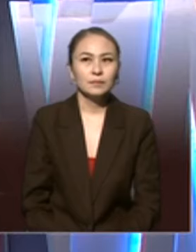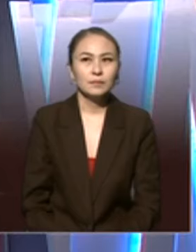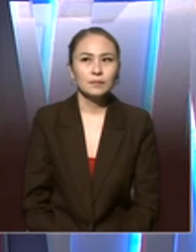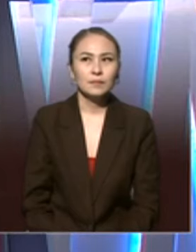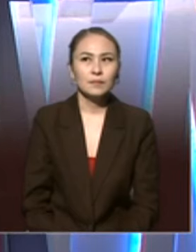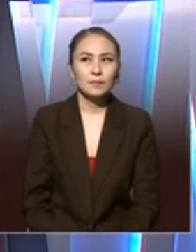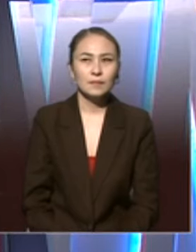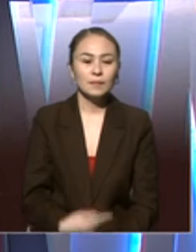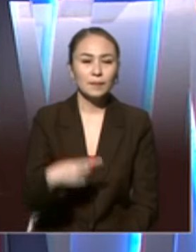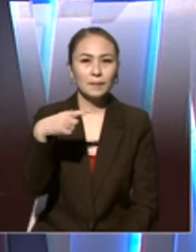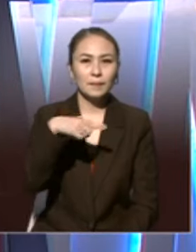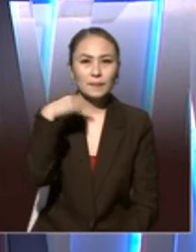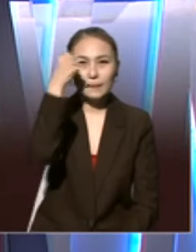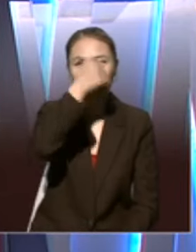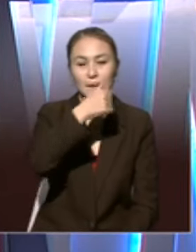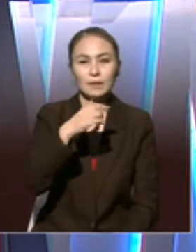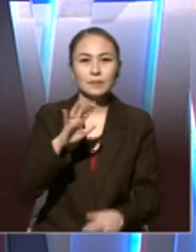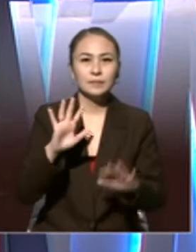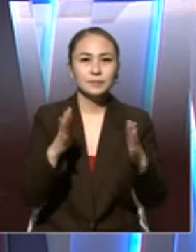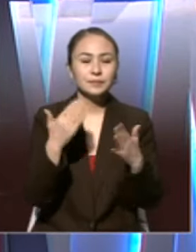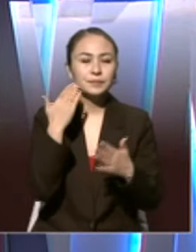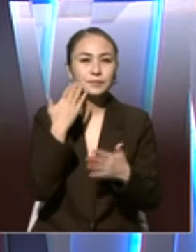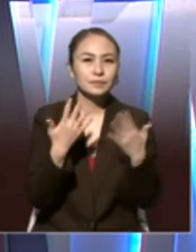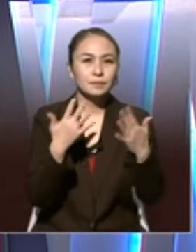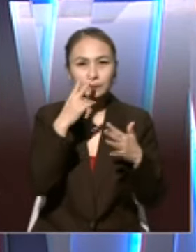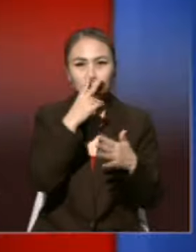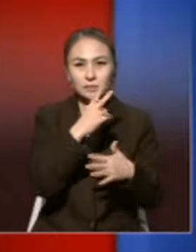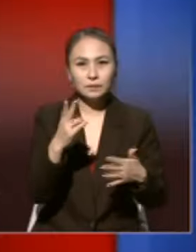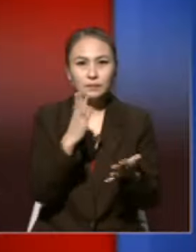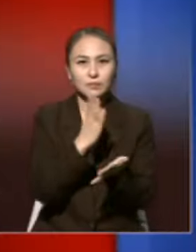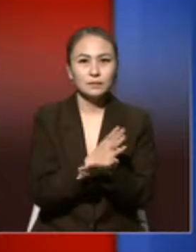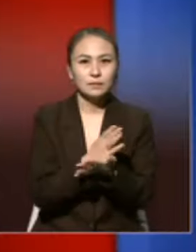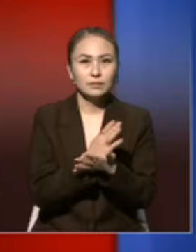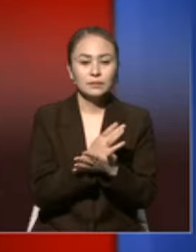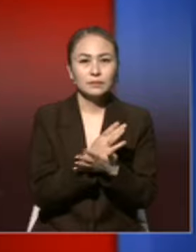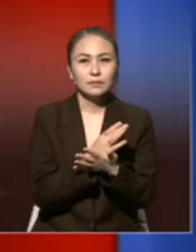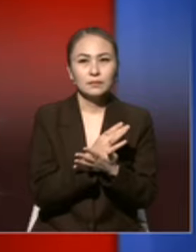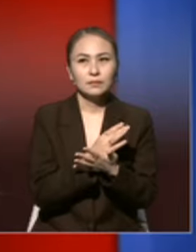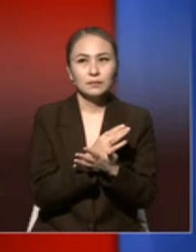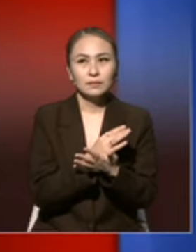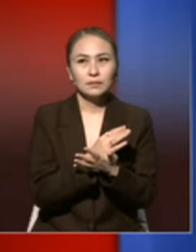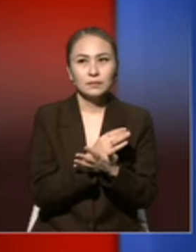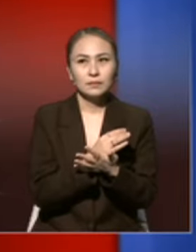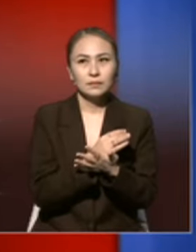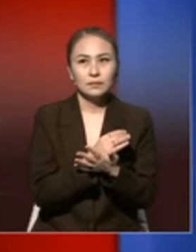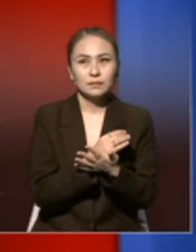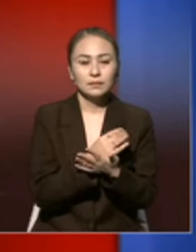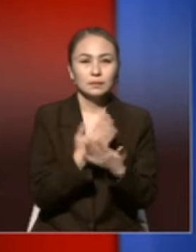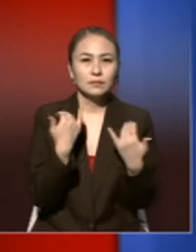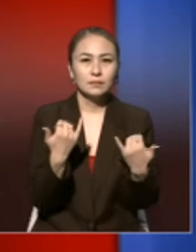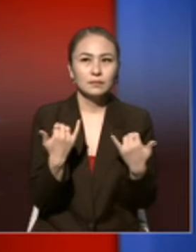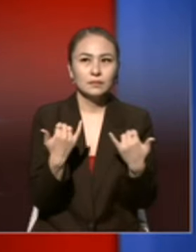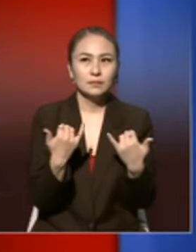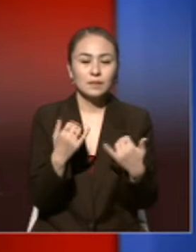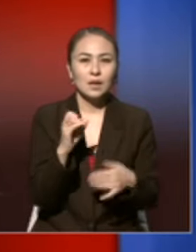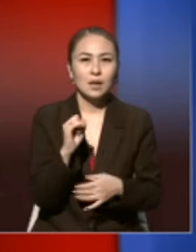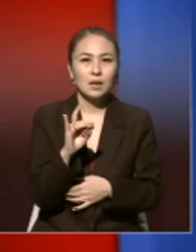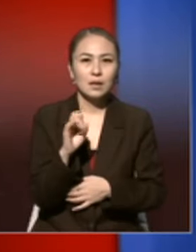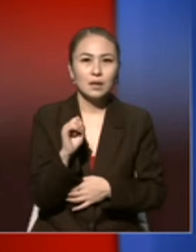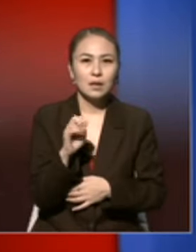негізі мынау болжамды қарайтын болсақ, мысалға міне қазір осы